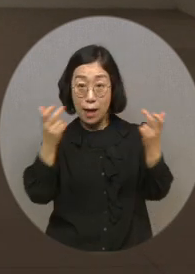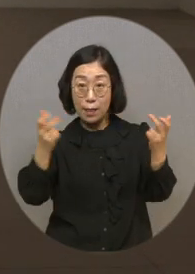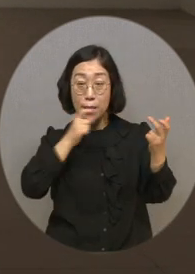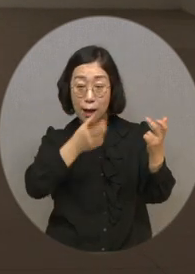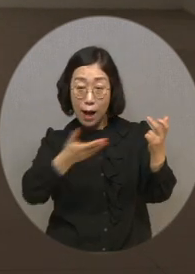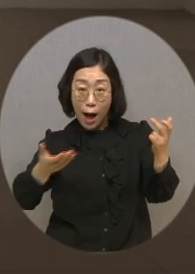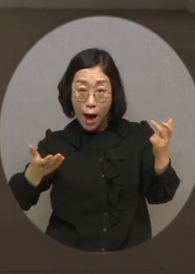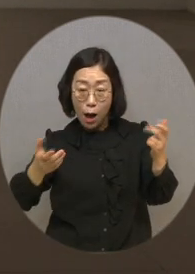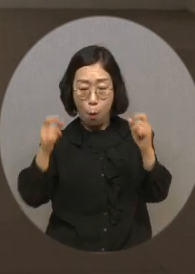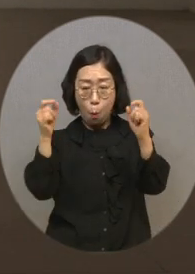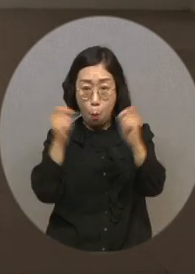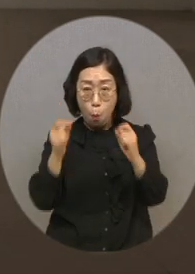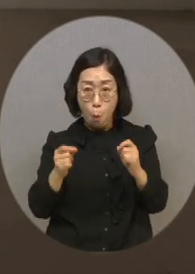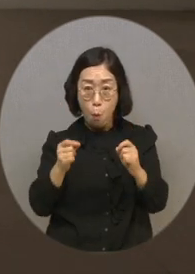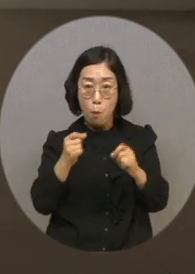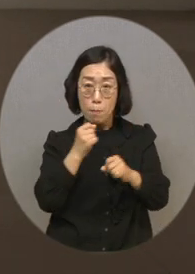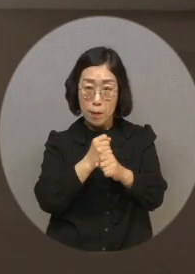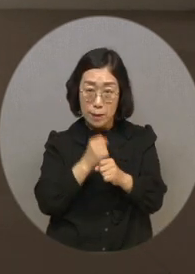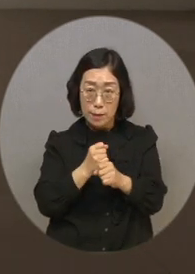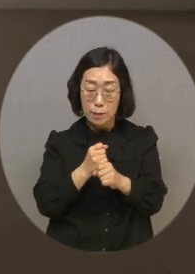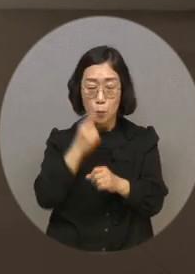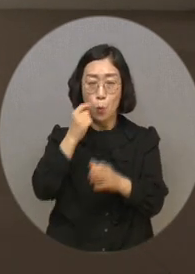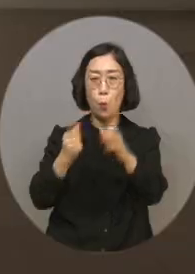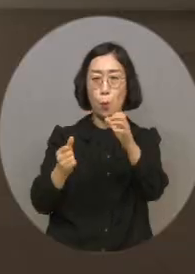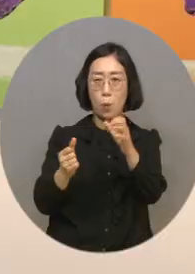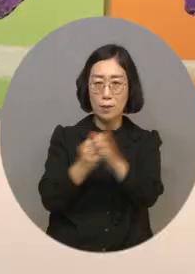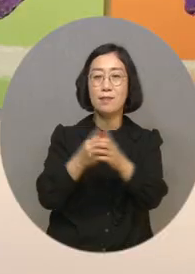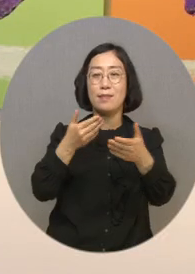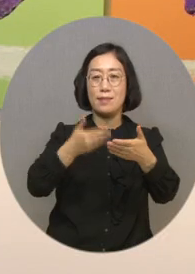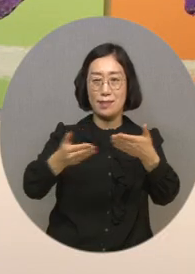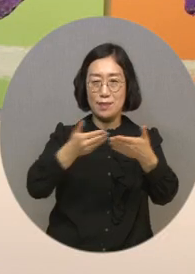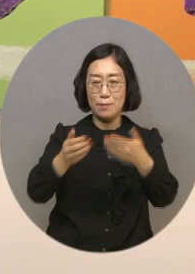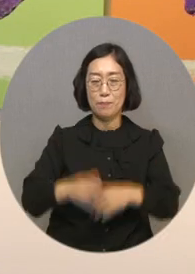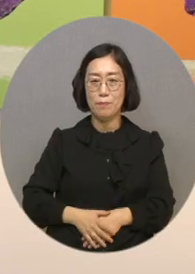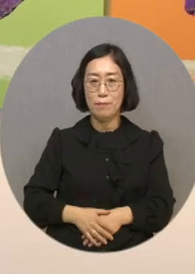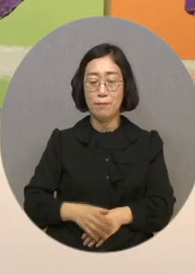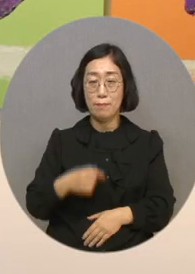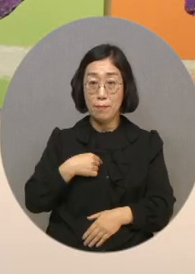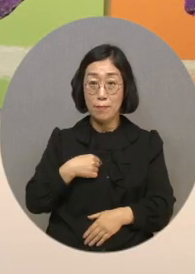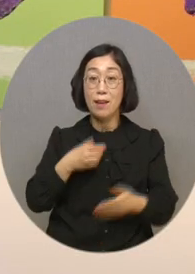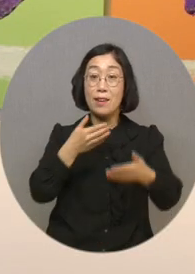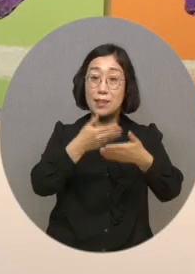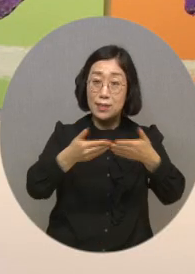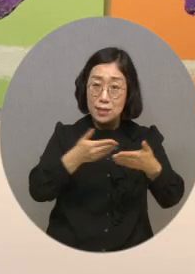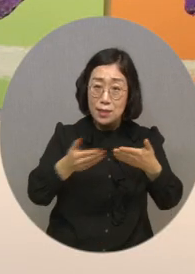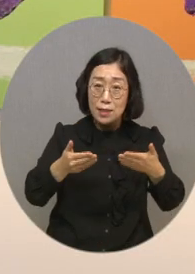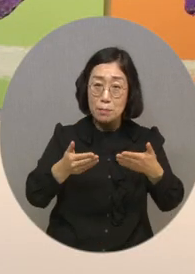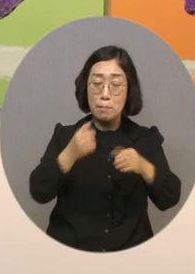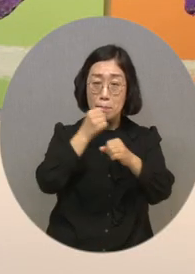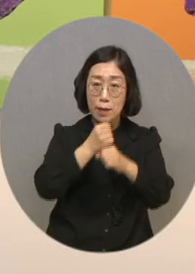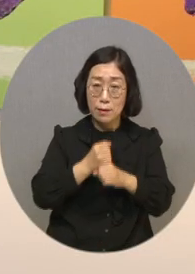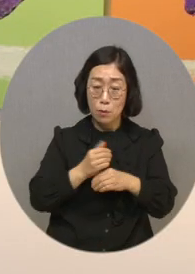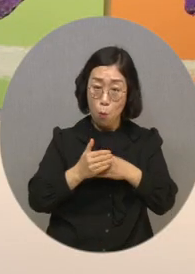강으로 이루어진 경물입니다. 이렇게 작품한 과정은